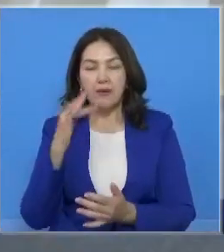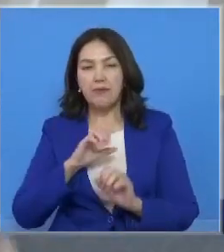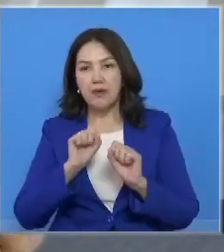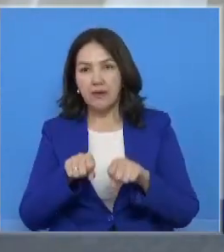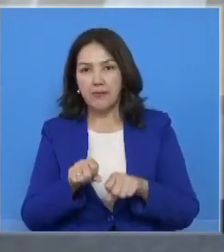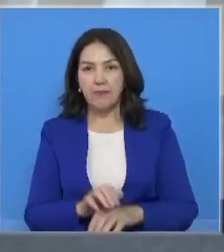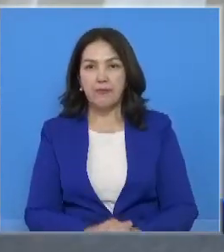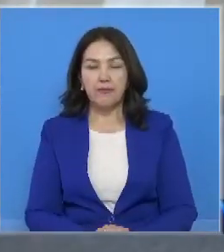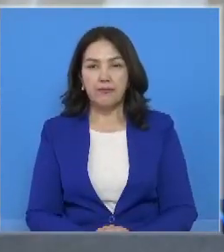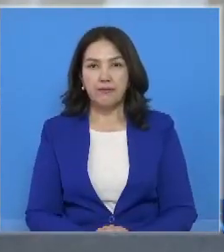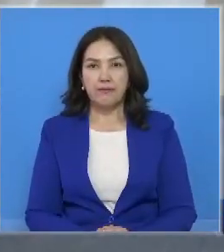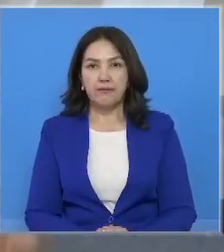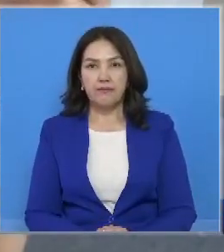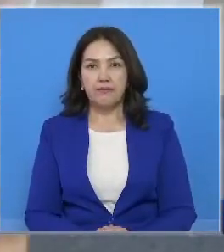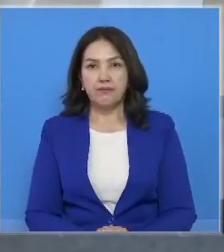одобрены.